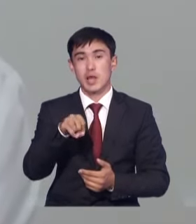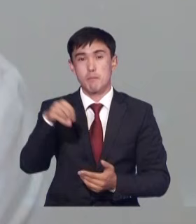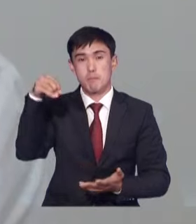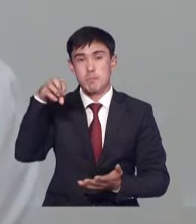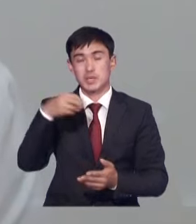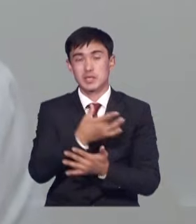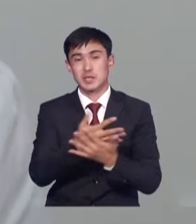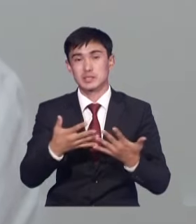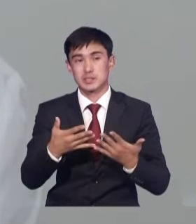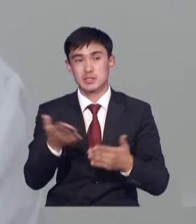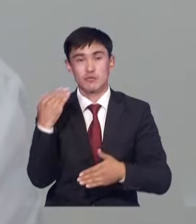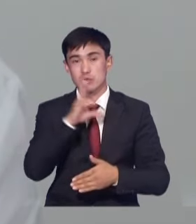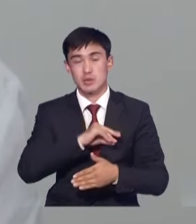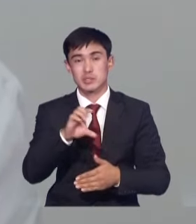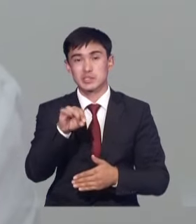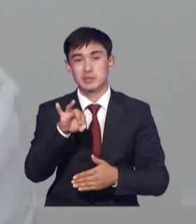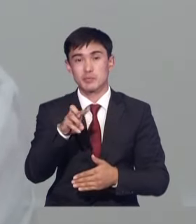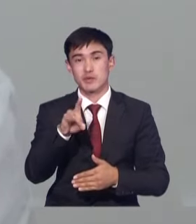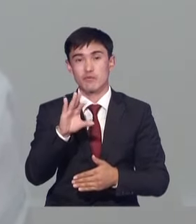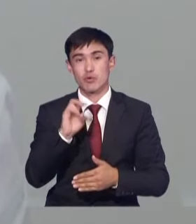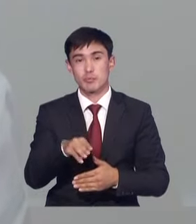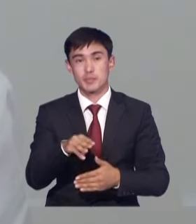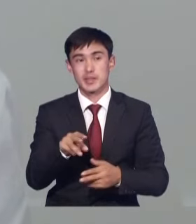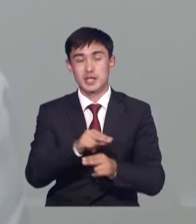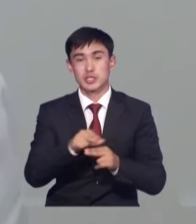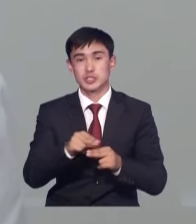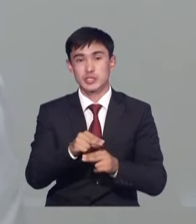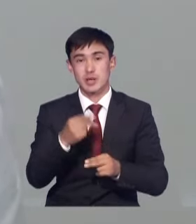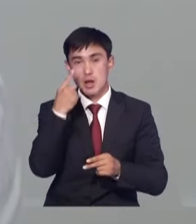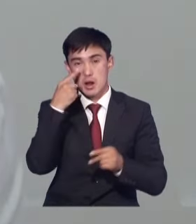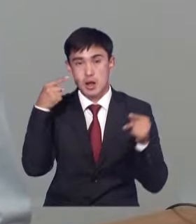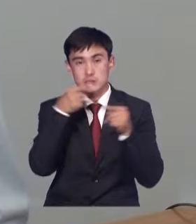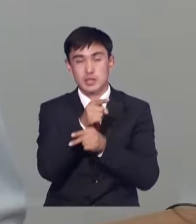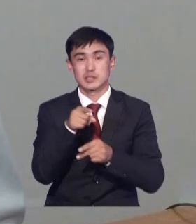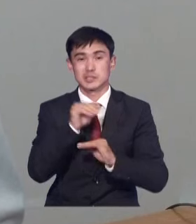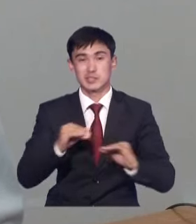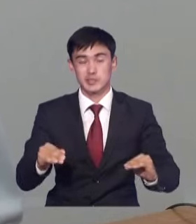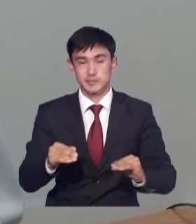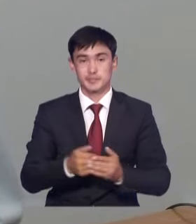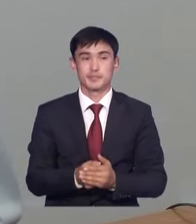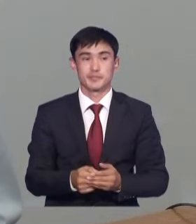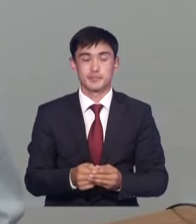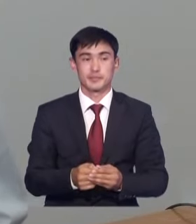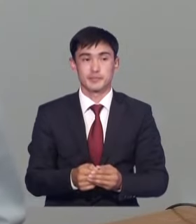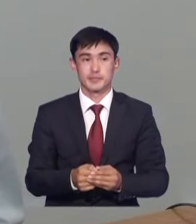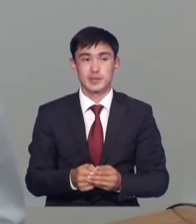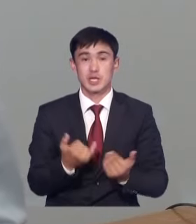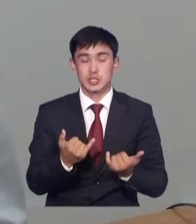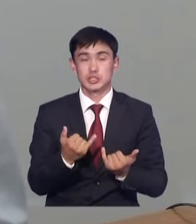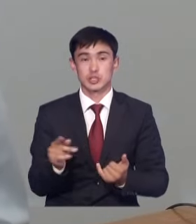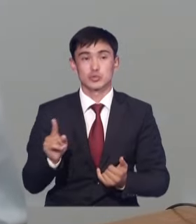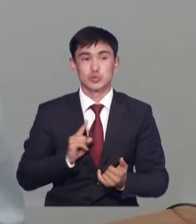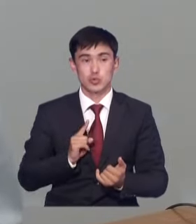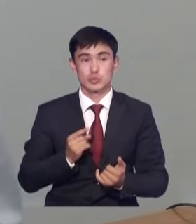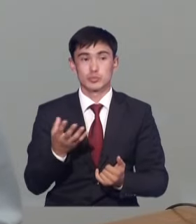синаптофор. Давно не было синаптофора для лечения косоглазия детям. Поэтому сейчас ждем